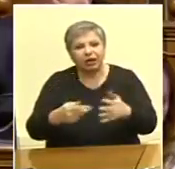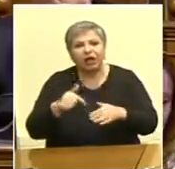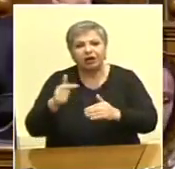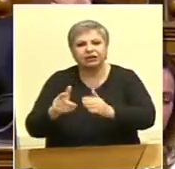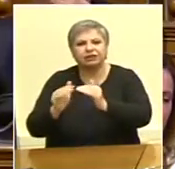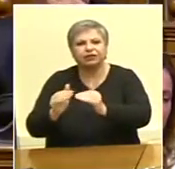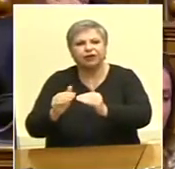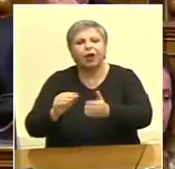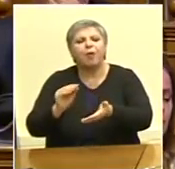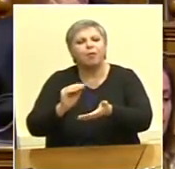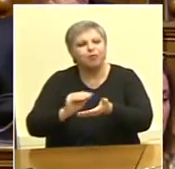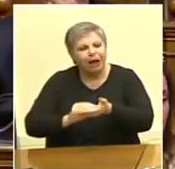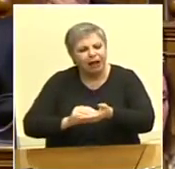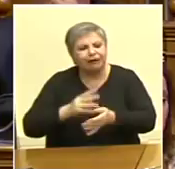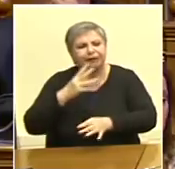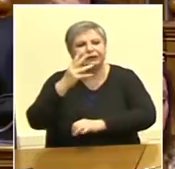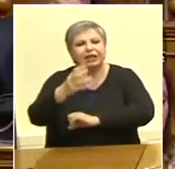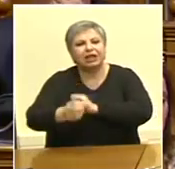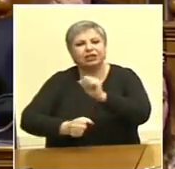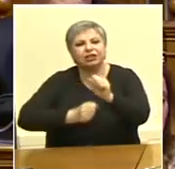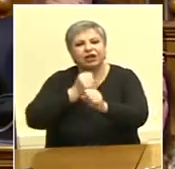άλλα 4 χρόνια.